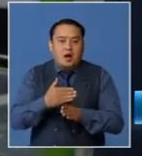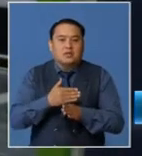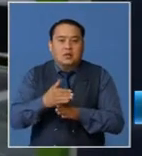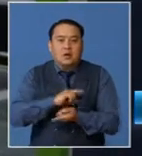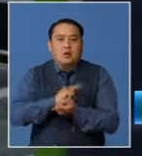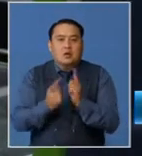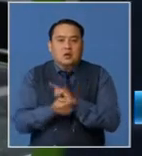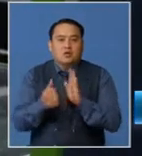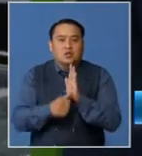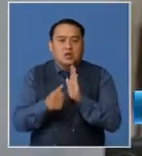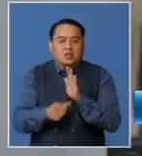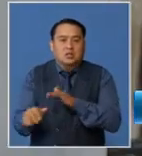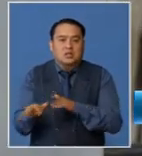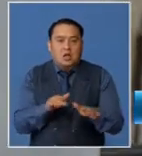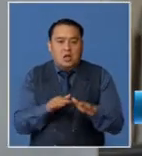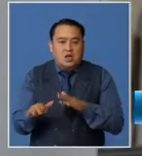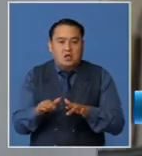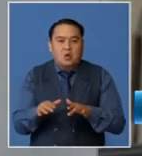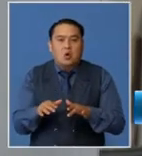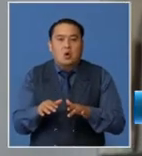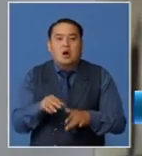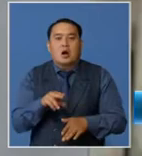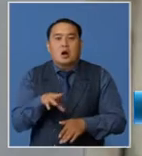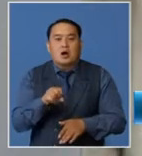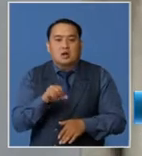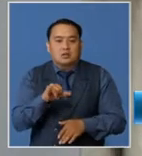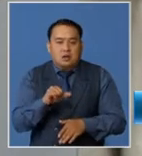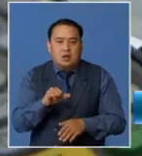перевести более 600 видов деятельности на онлайн-кассу или